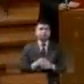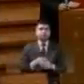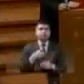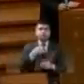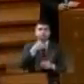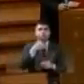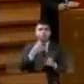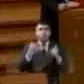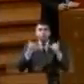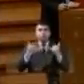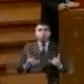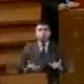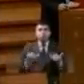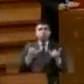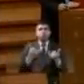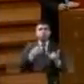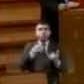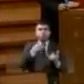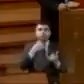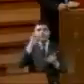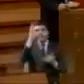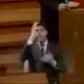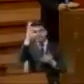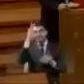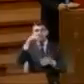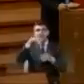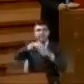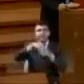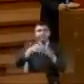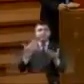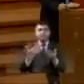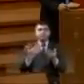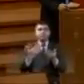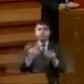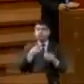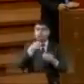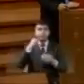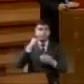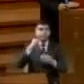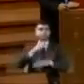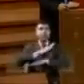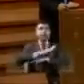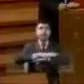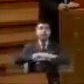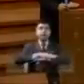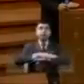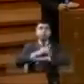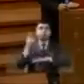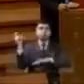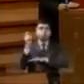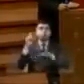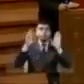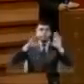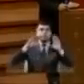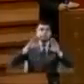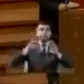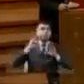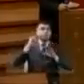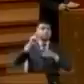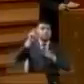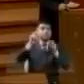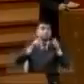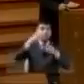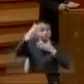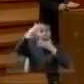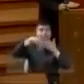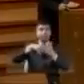موضوعنا اليوم ماشي موضوع حزب سياسي، هذا موضوع يهم اخلاق المغاربه جميعا. انا سعيد ان الفريق الاستقلالي